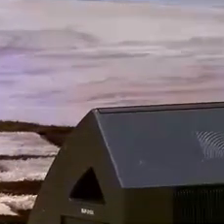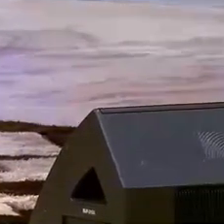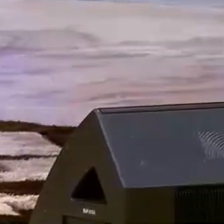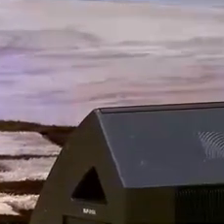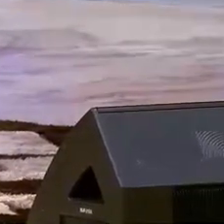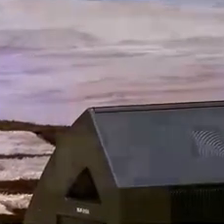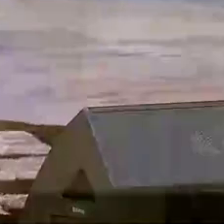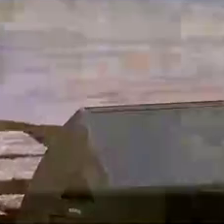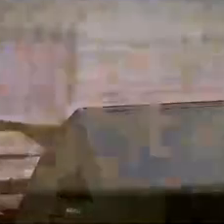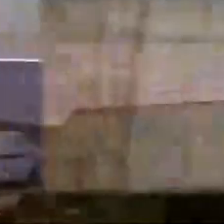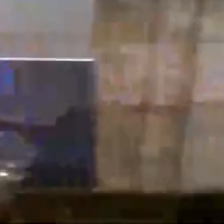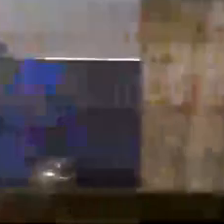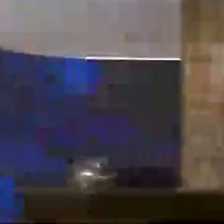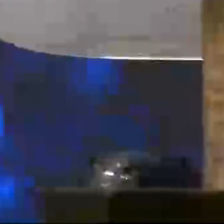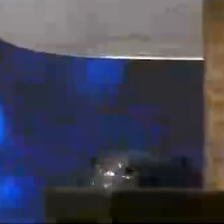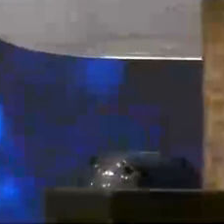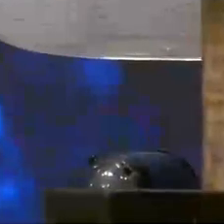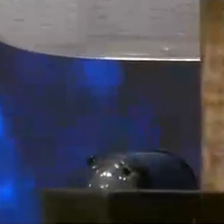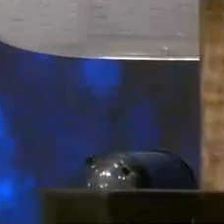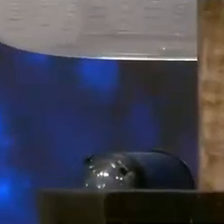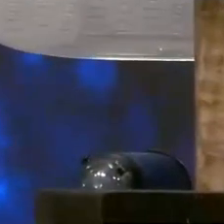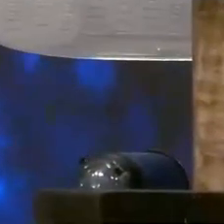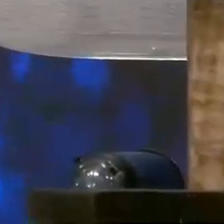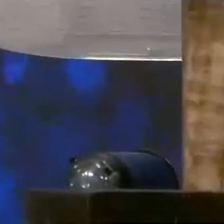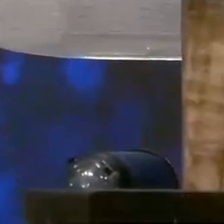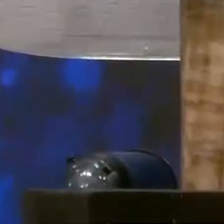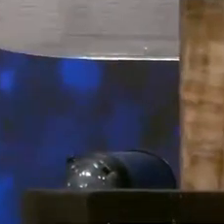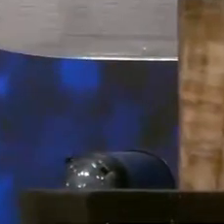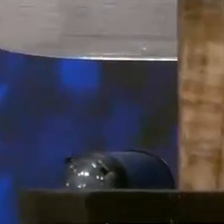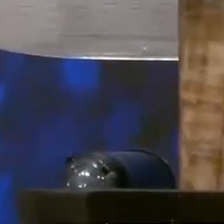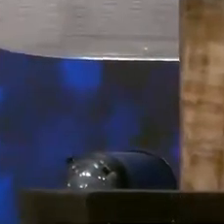nations, alors viendra la fin. Il dit que